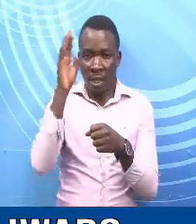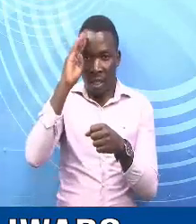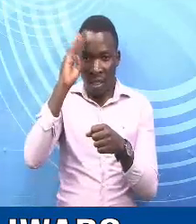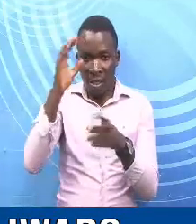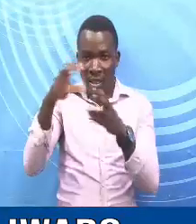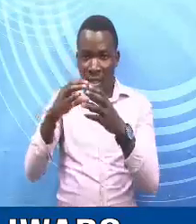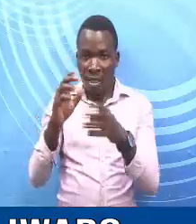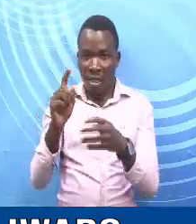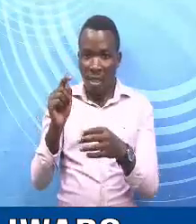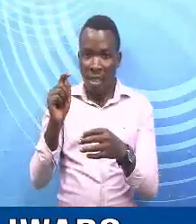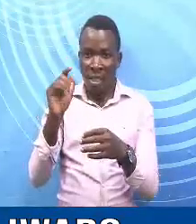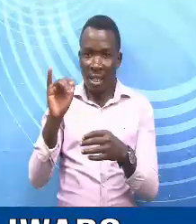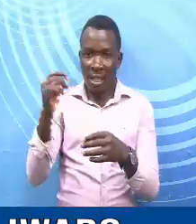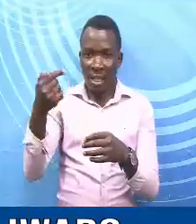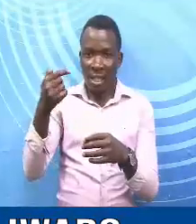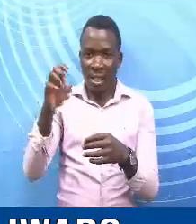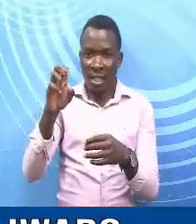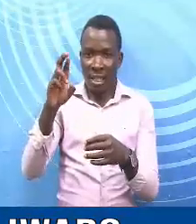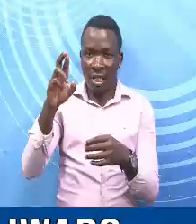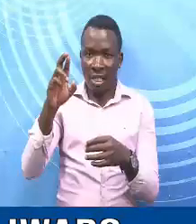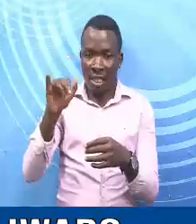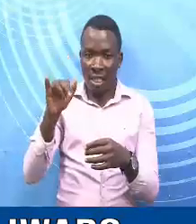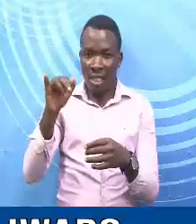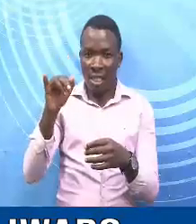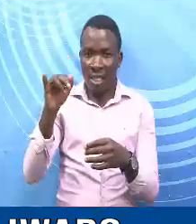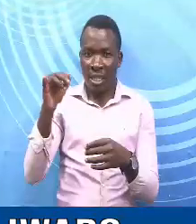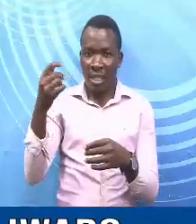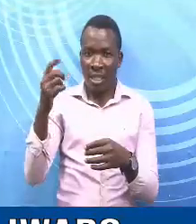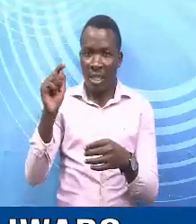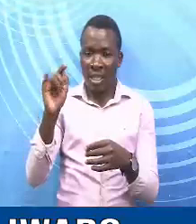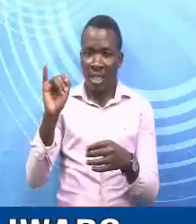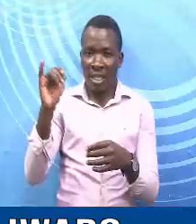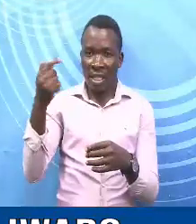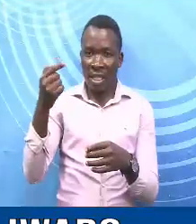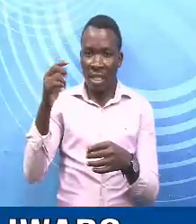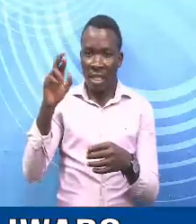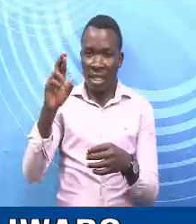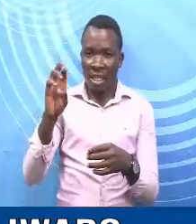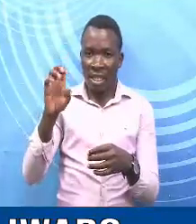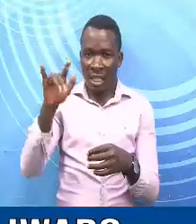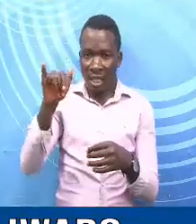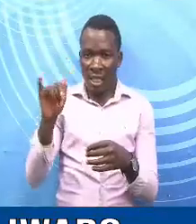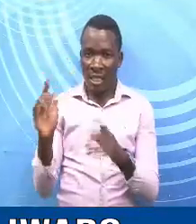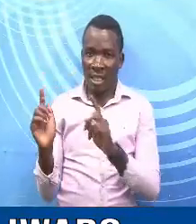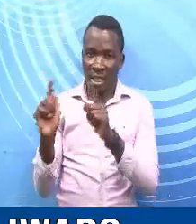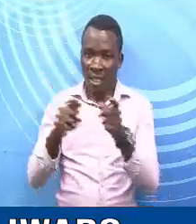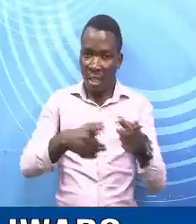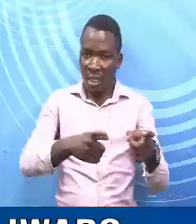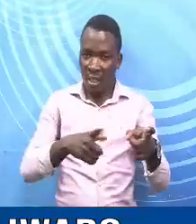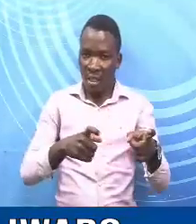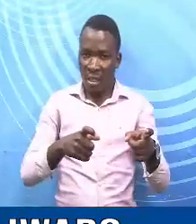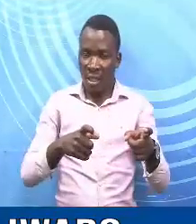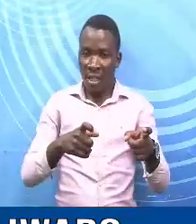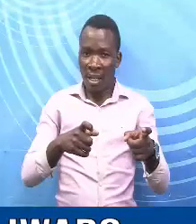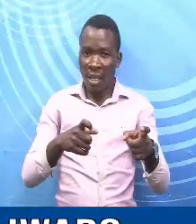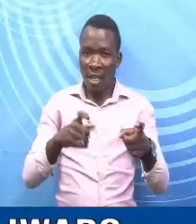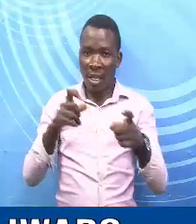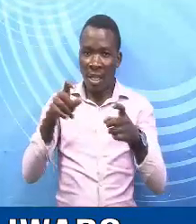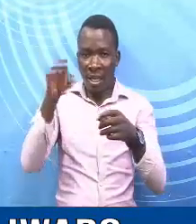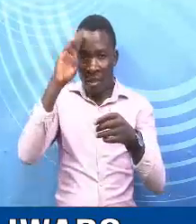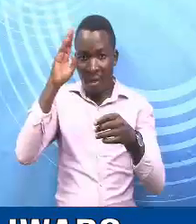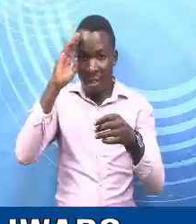Tigray People's Liberation Front ryayoboraga Tigray zagabye ibitero ku birindiro by'ingabo za leta nyuma